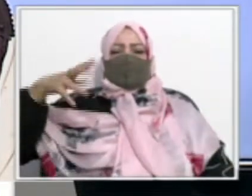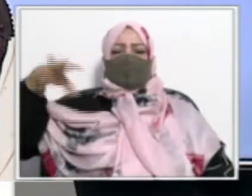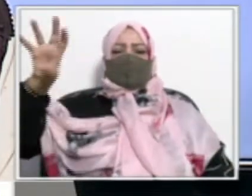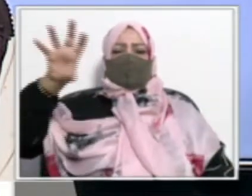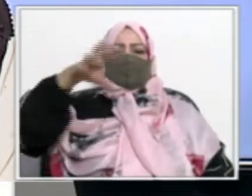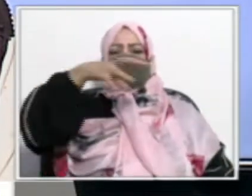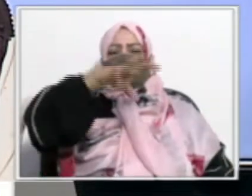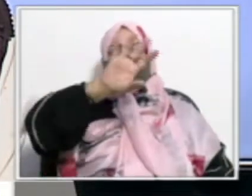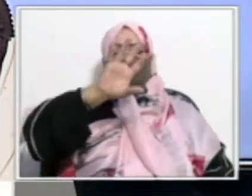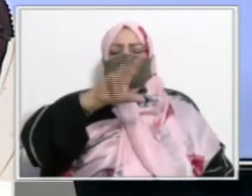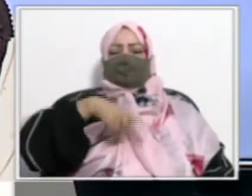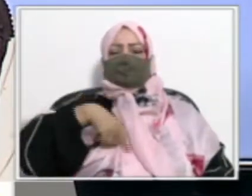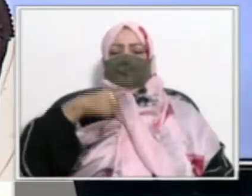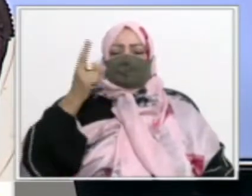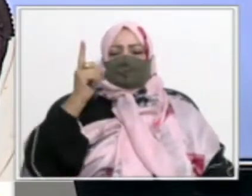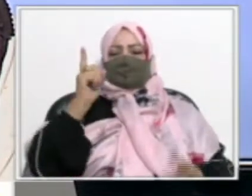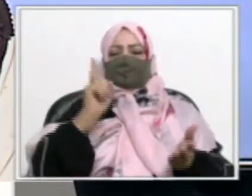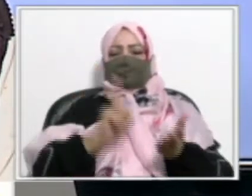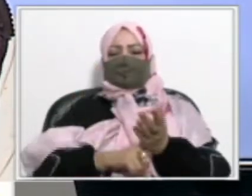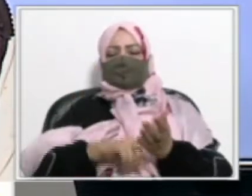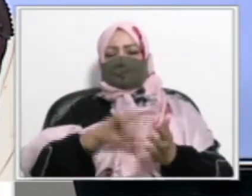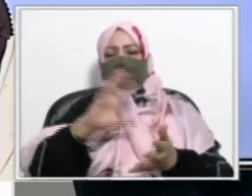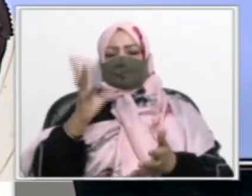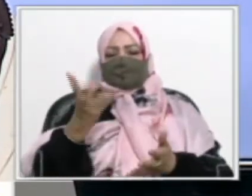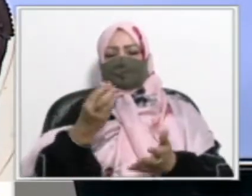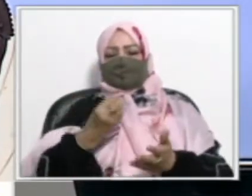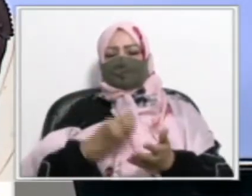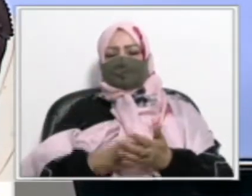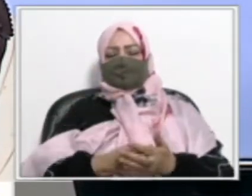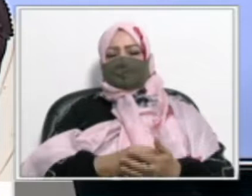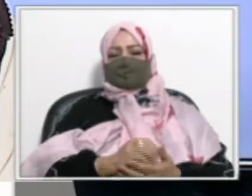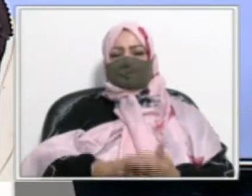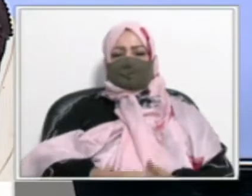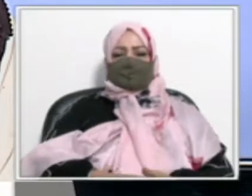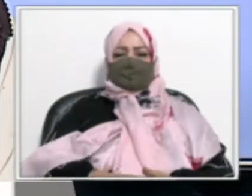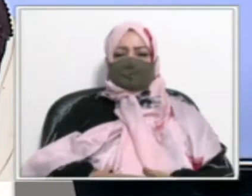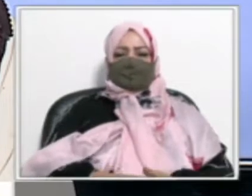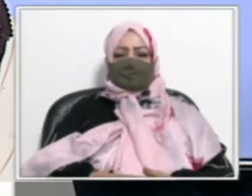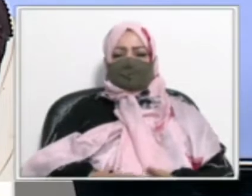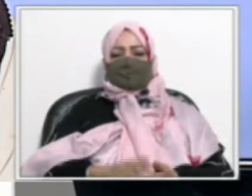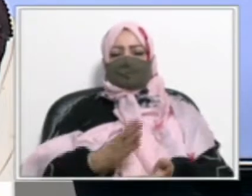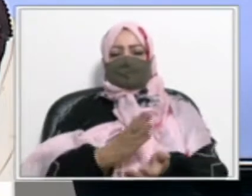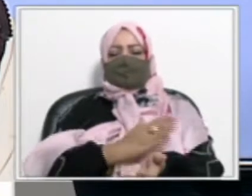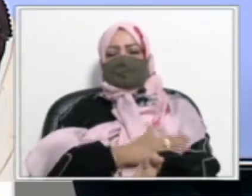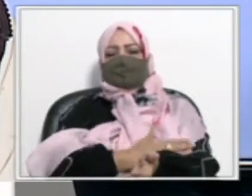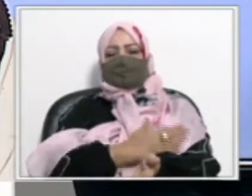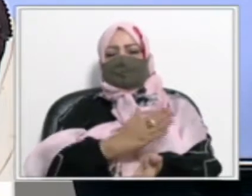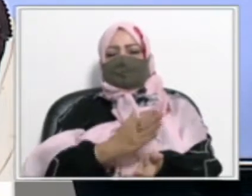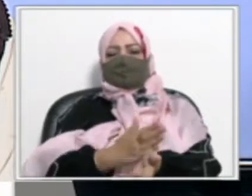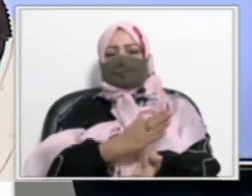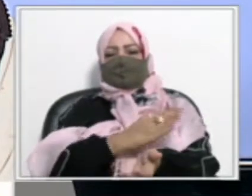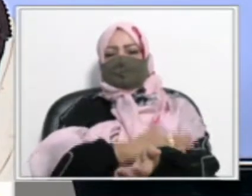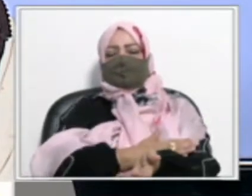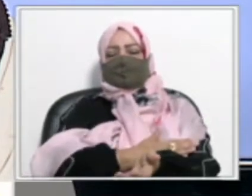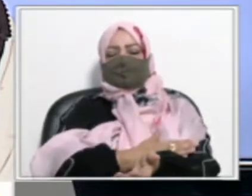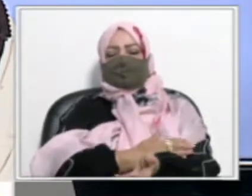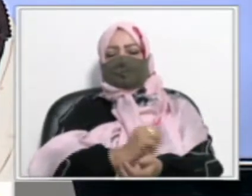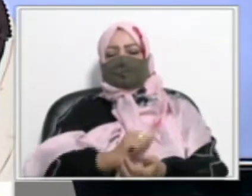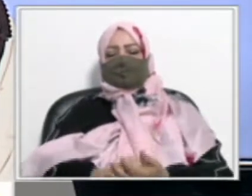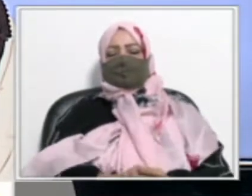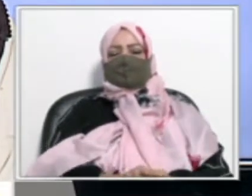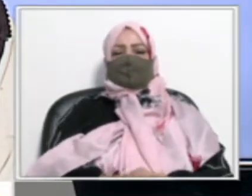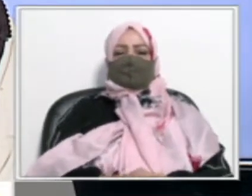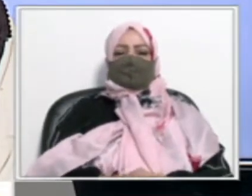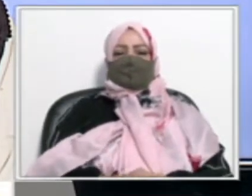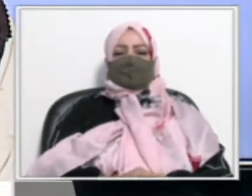كله بعديا، وبعض العلماء توسط في هذا الأمر فجعل السجود منه ما هو